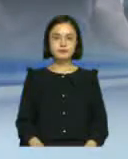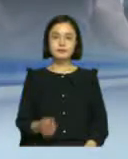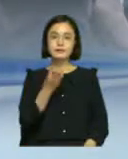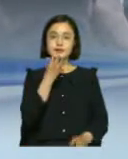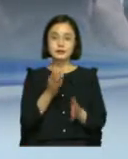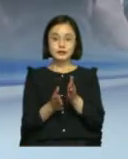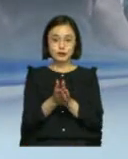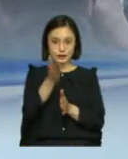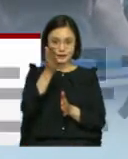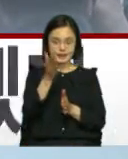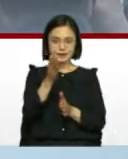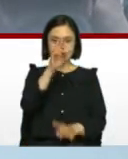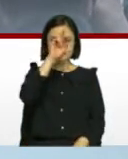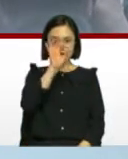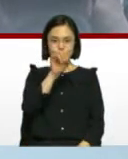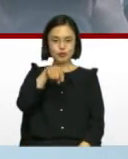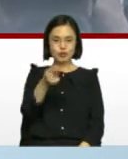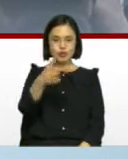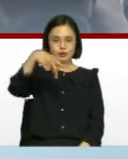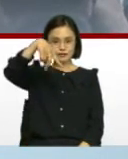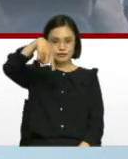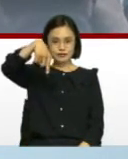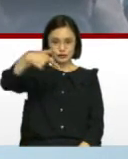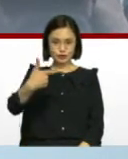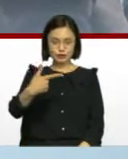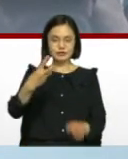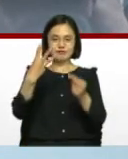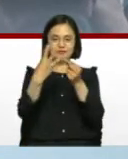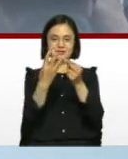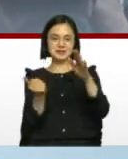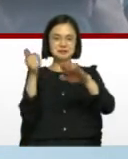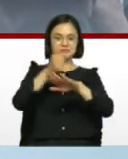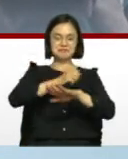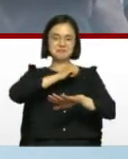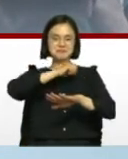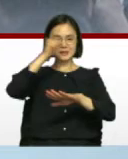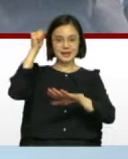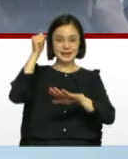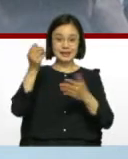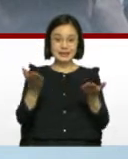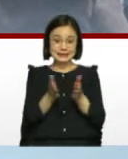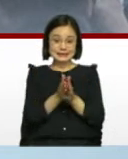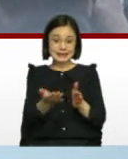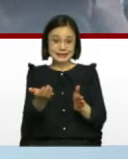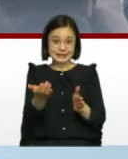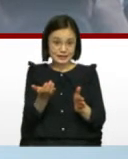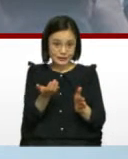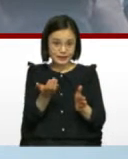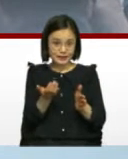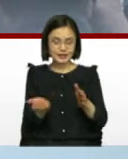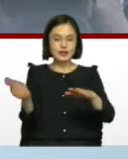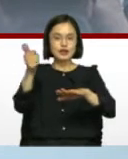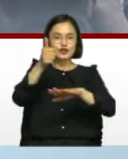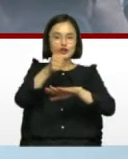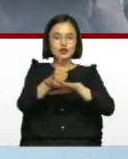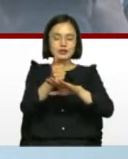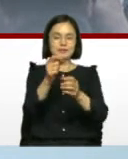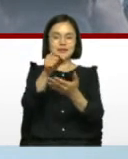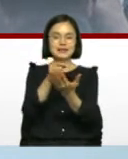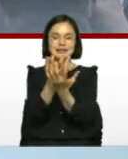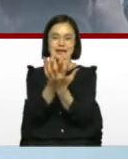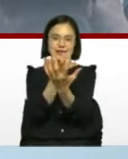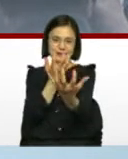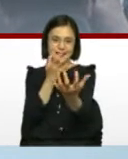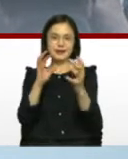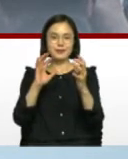사상 첫 3선에 오른 박원순 서울 시장이 본격적인 업무 수행에 앞서 취임 기자간담회를 열었습니다